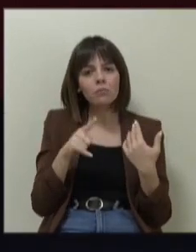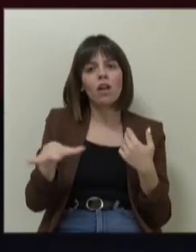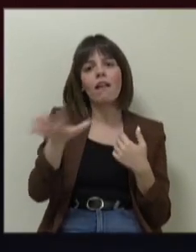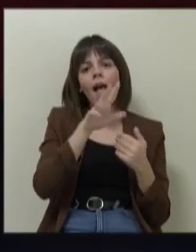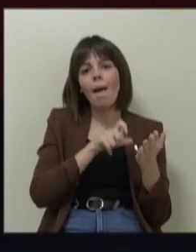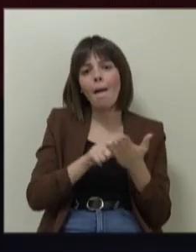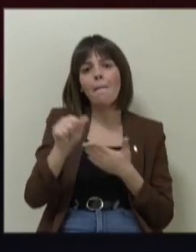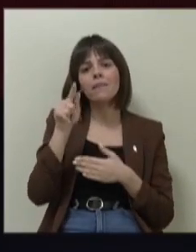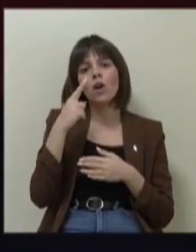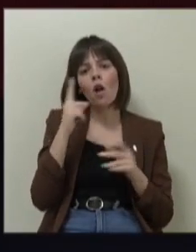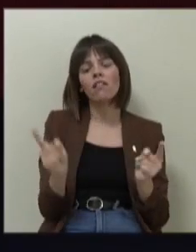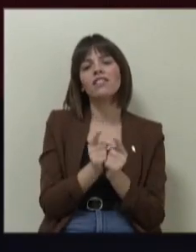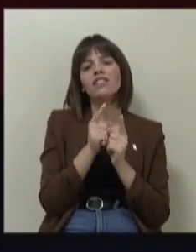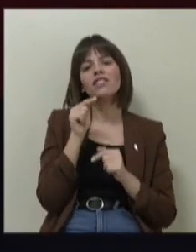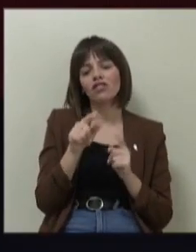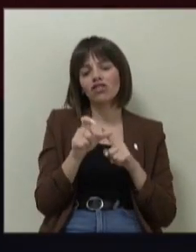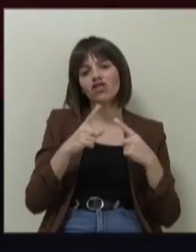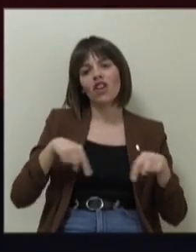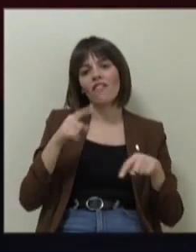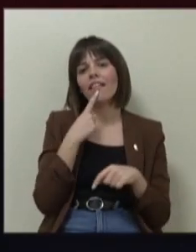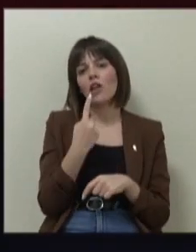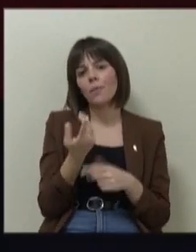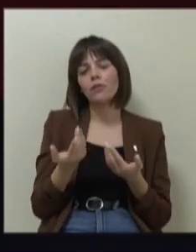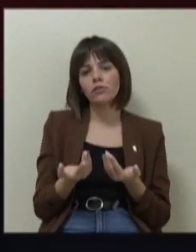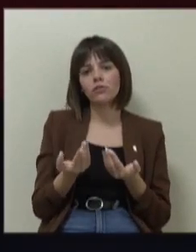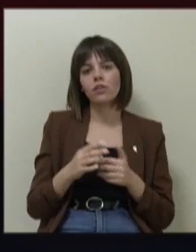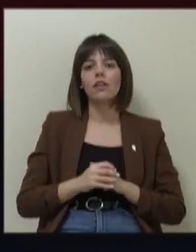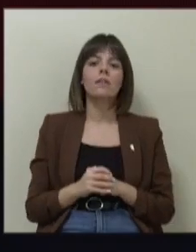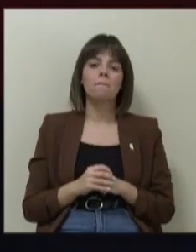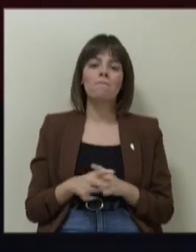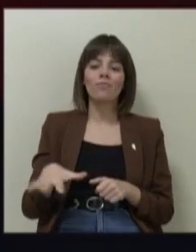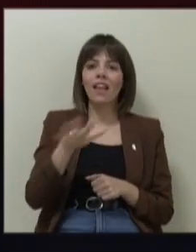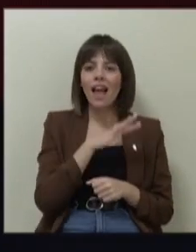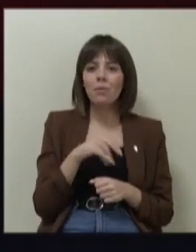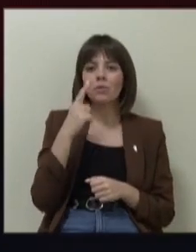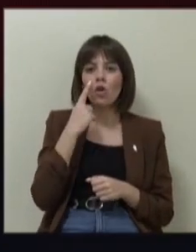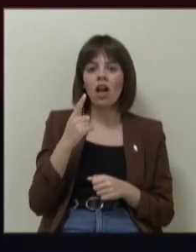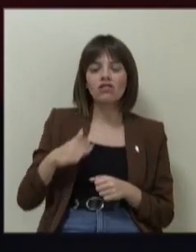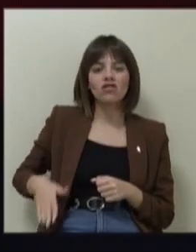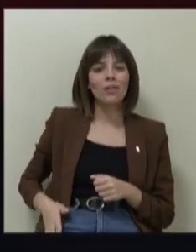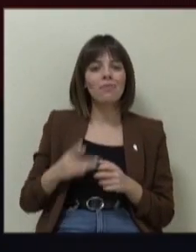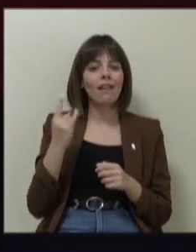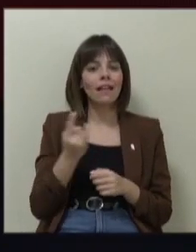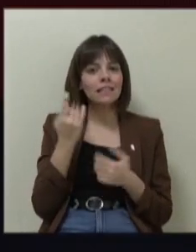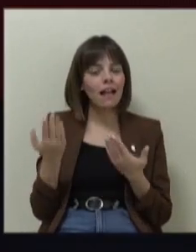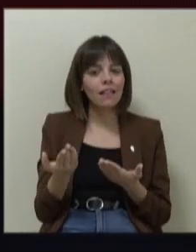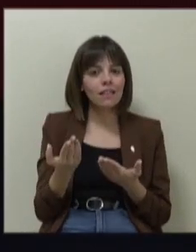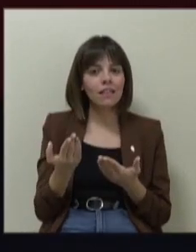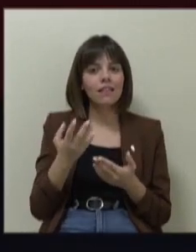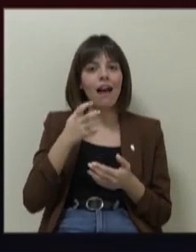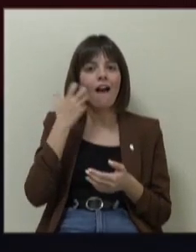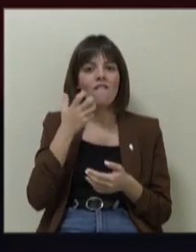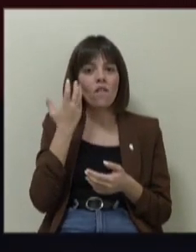hepsine kısaca çevre diyebiliyoruz. Hepimizin cebinde gezen